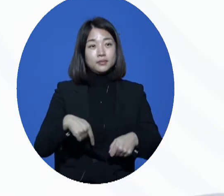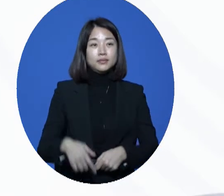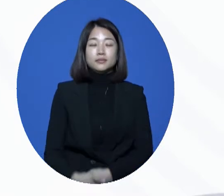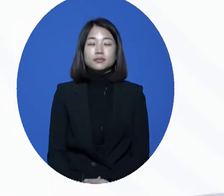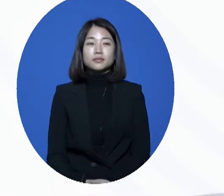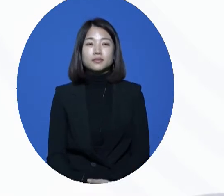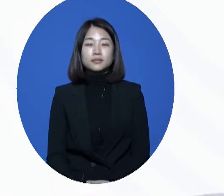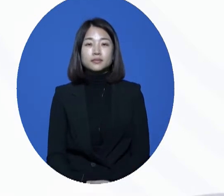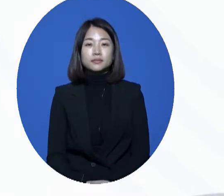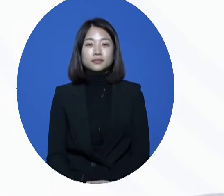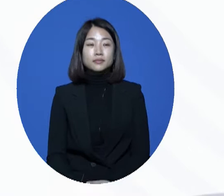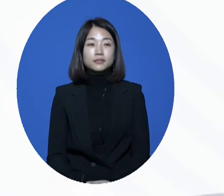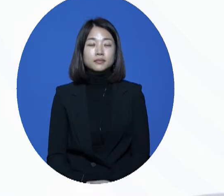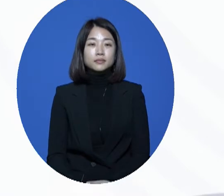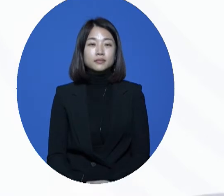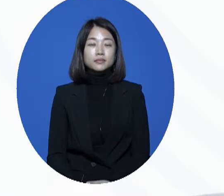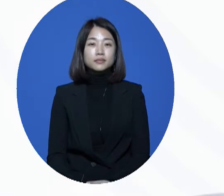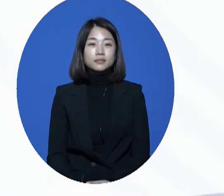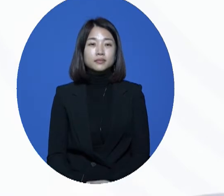생각합니다.